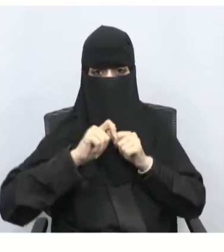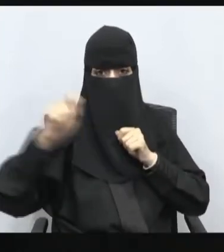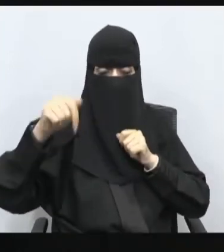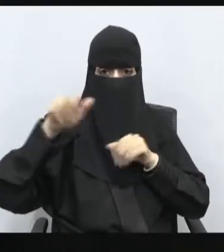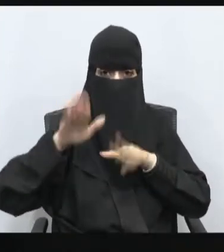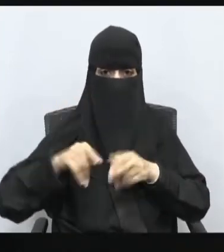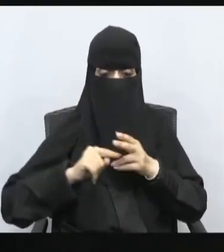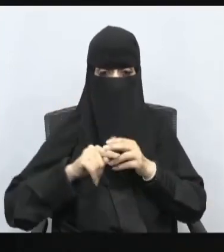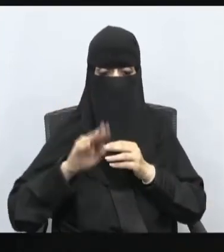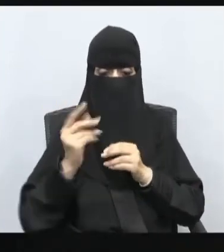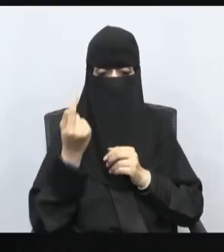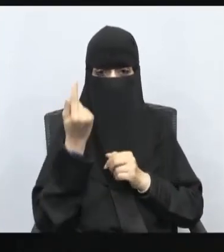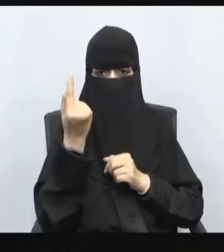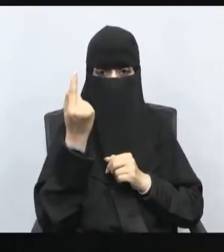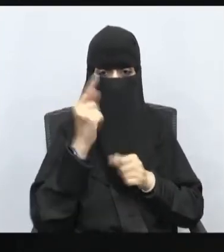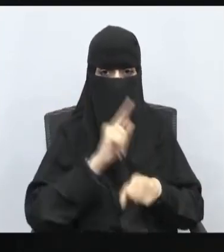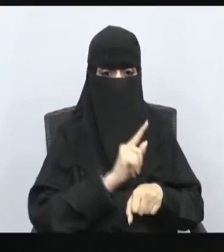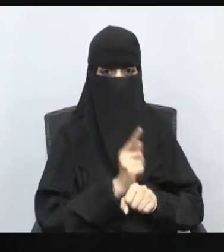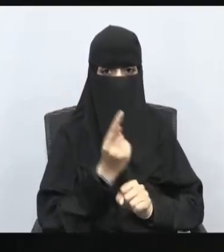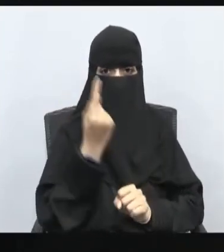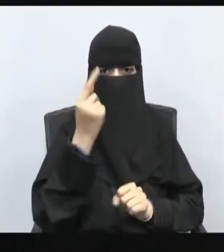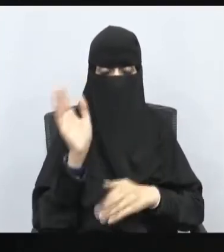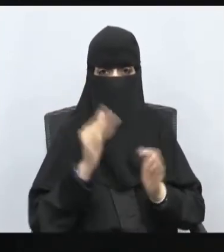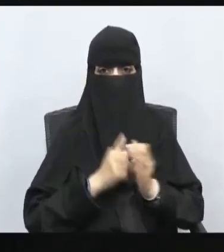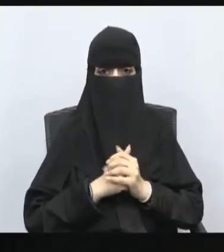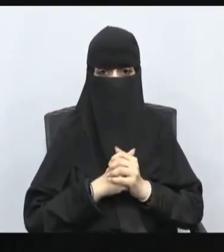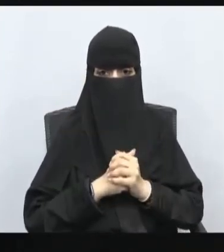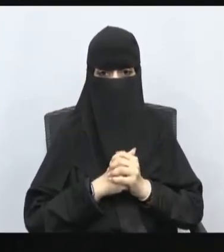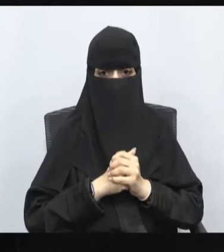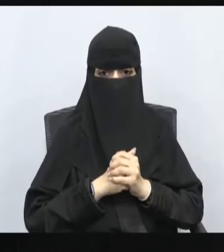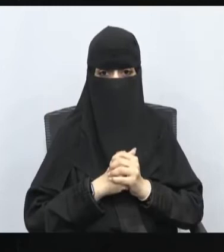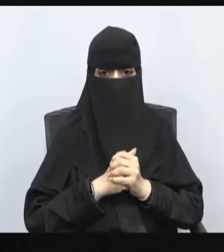مساحة خلال ثانية واحدة.